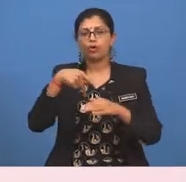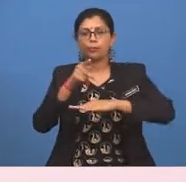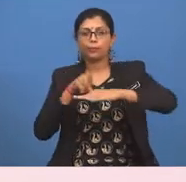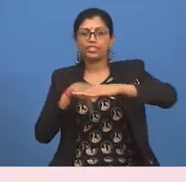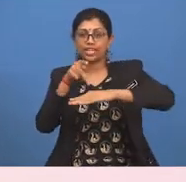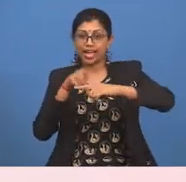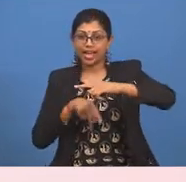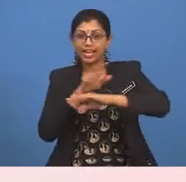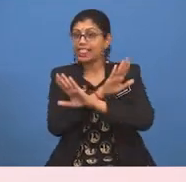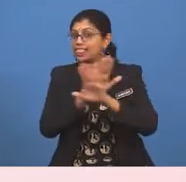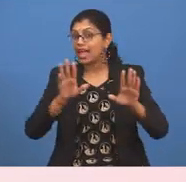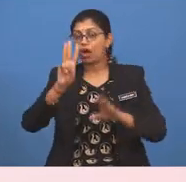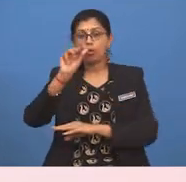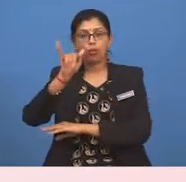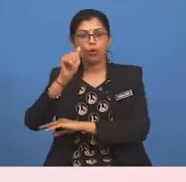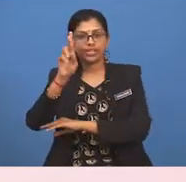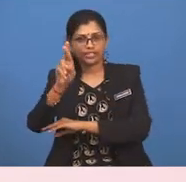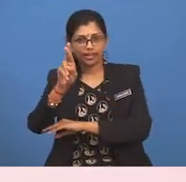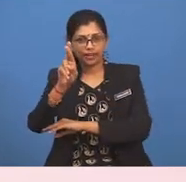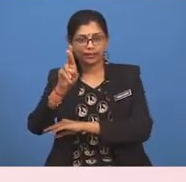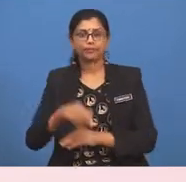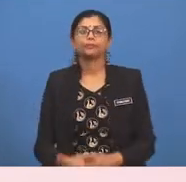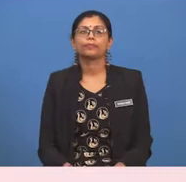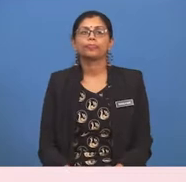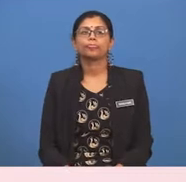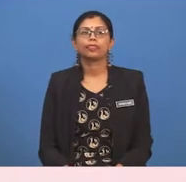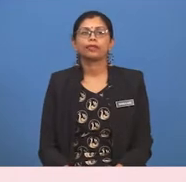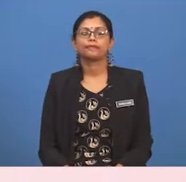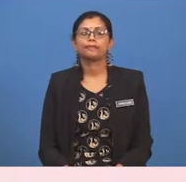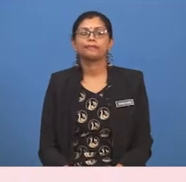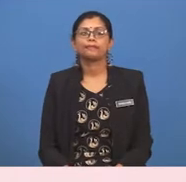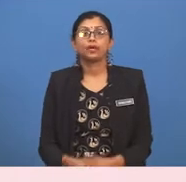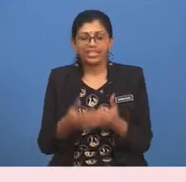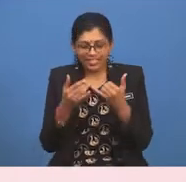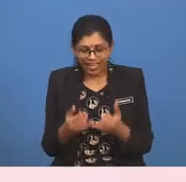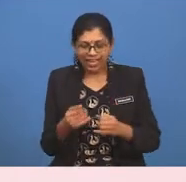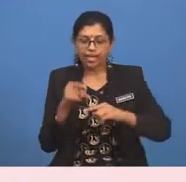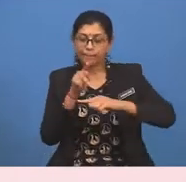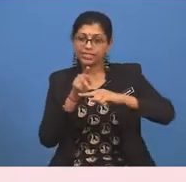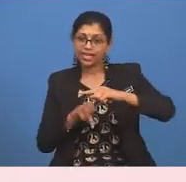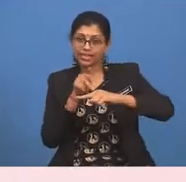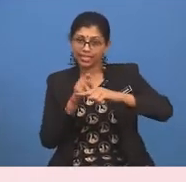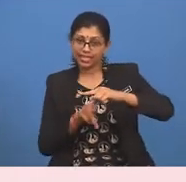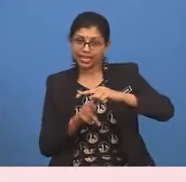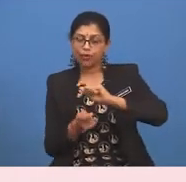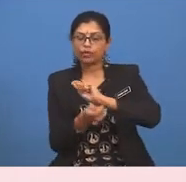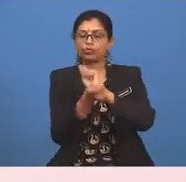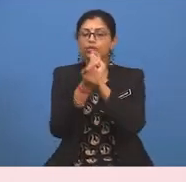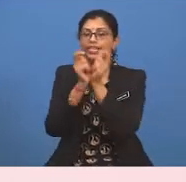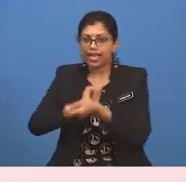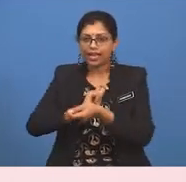Jadi, bagaimana cara kita mahu menukar pecahan tak wajar kepada nombor